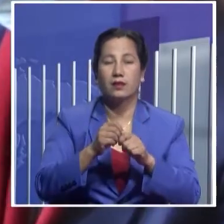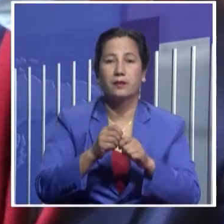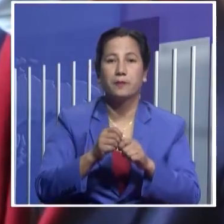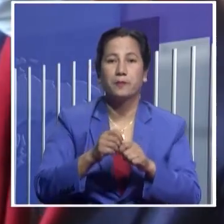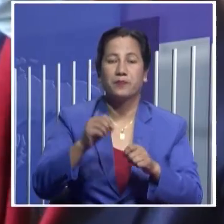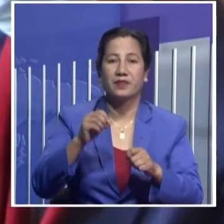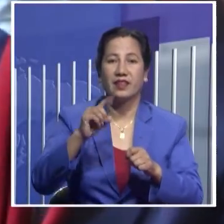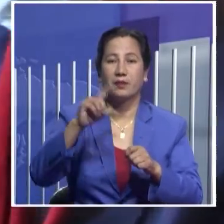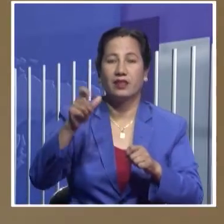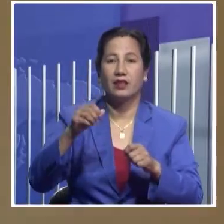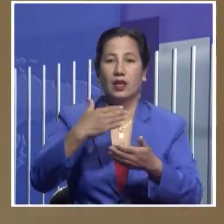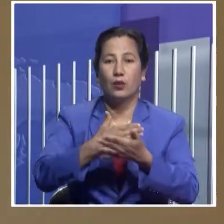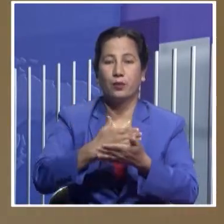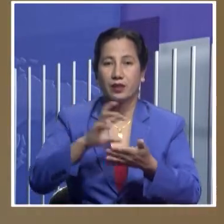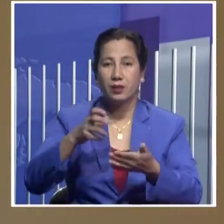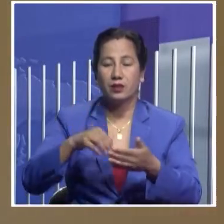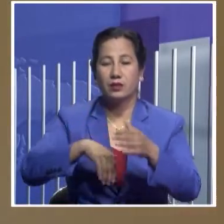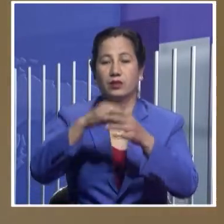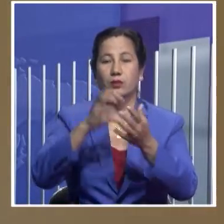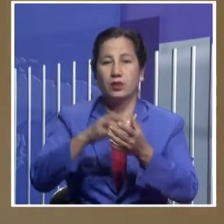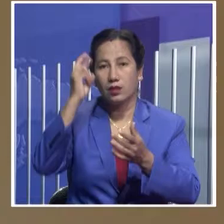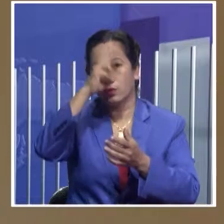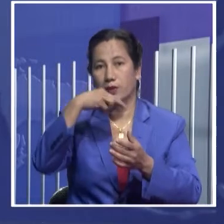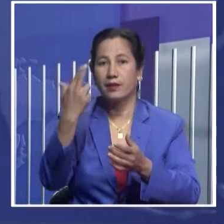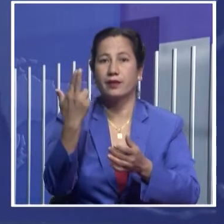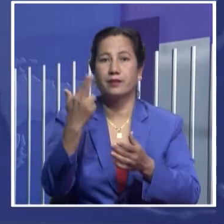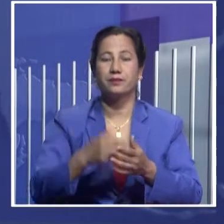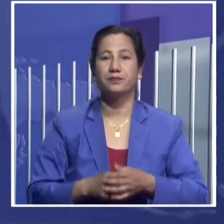भण्डारी, नेपाल टेलिभिजन, लुम्बिनी प्रदेश, बुटवल, रूपन्देही।